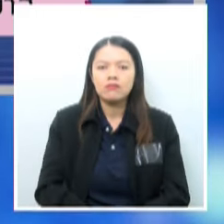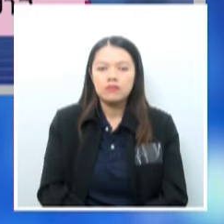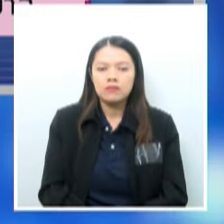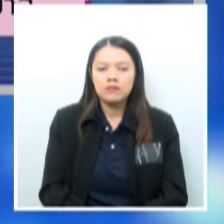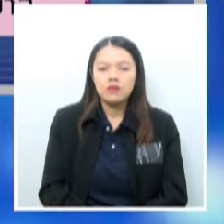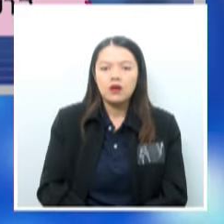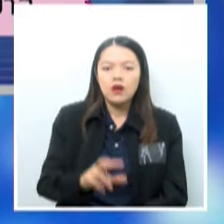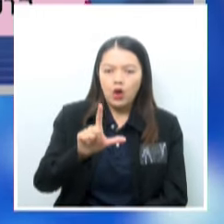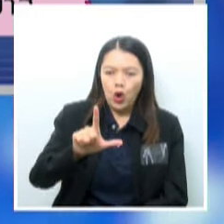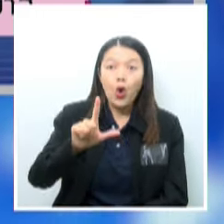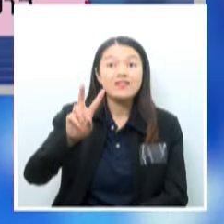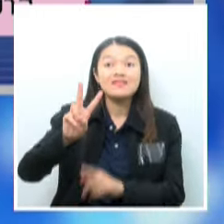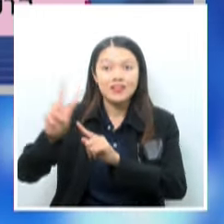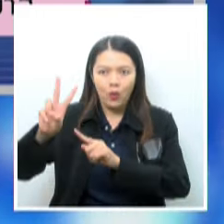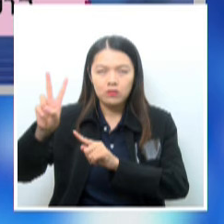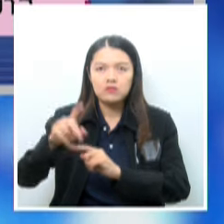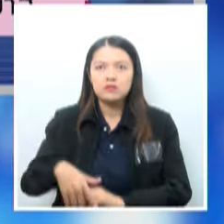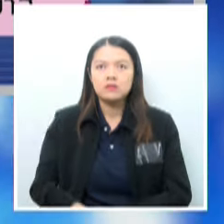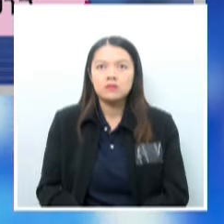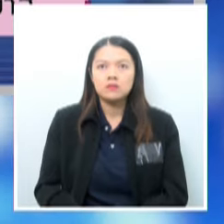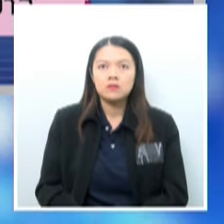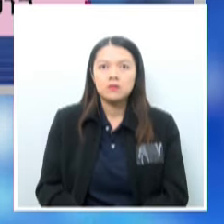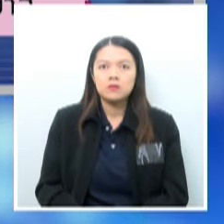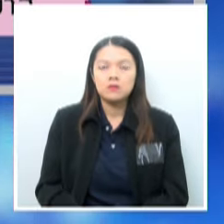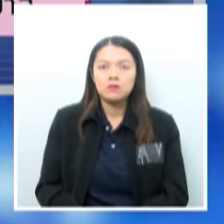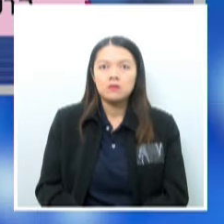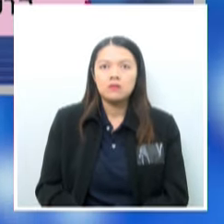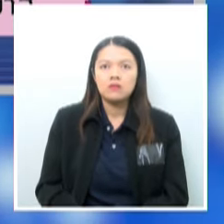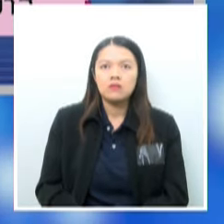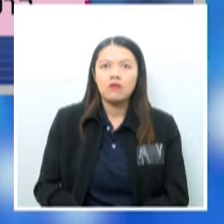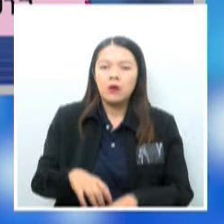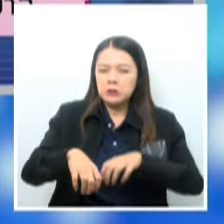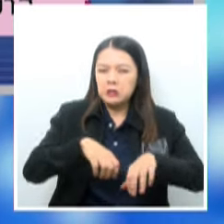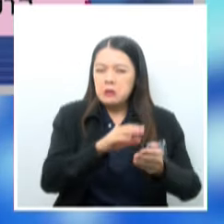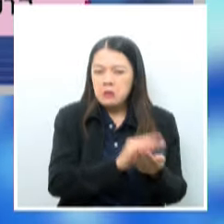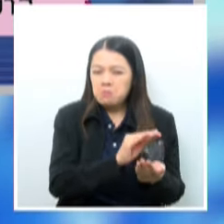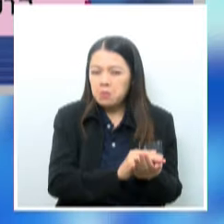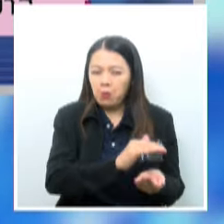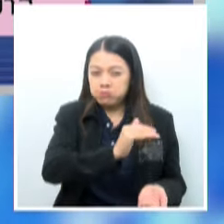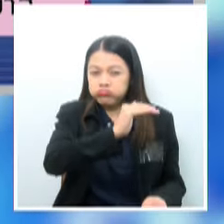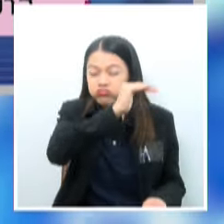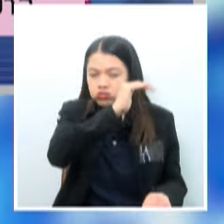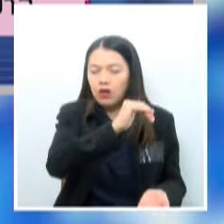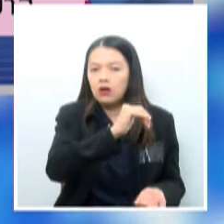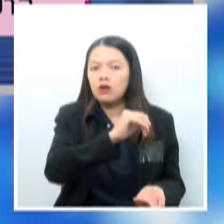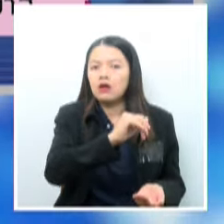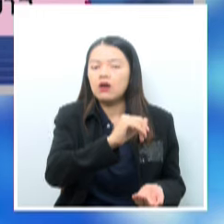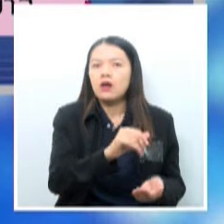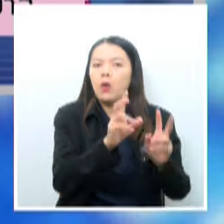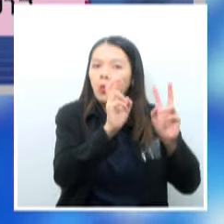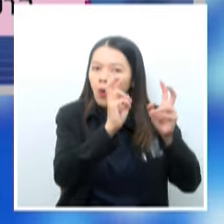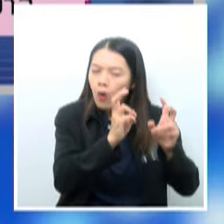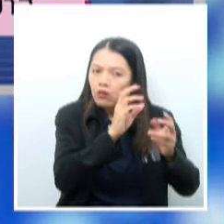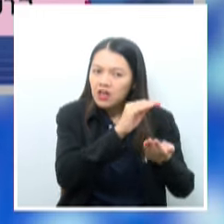ในรอที่2นะครับรอที่2ก็คือในเรื่องของการลดปริมาณการจัดเก็บนะครับปริมาณก็คือประเด็นที่เราจั